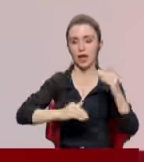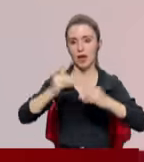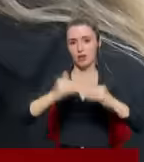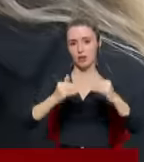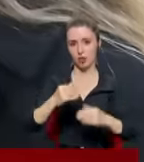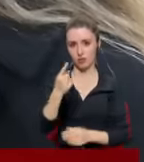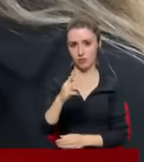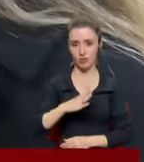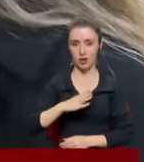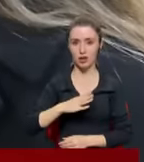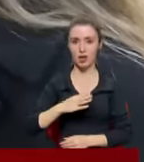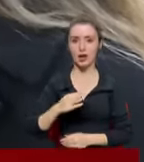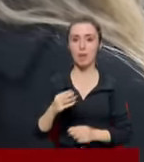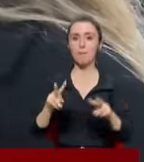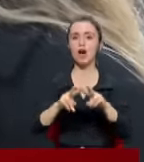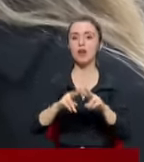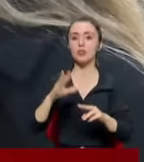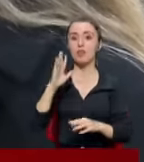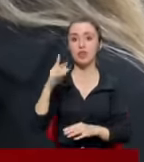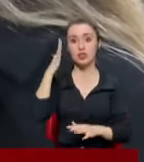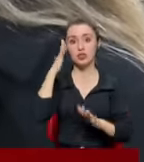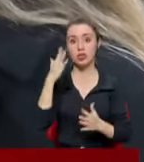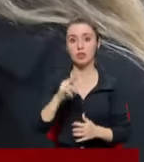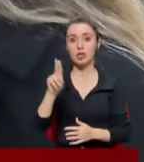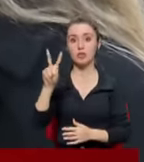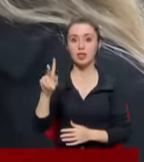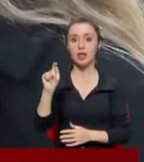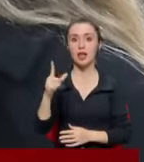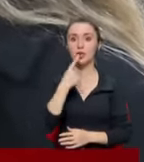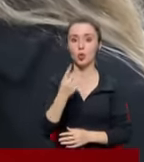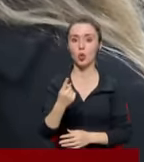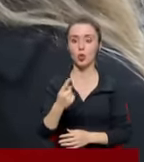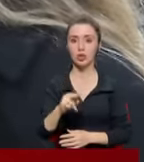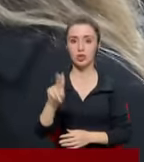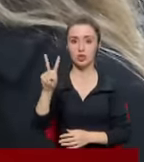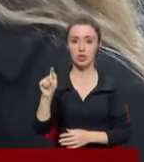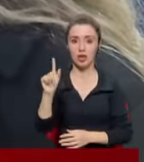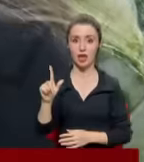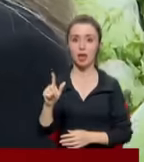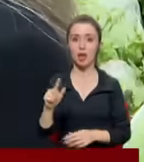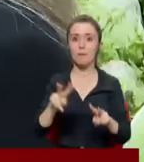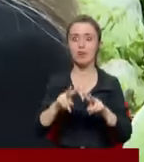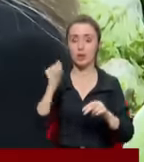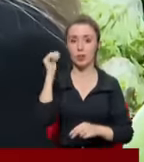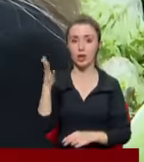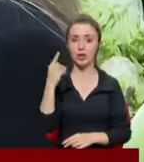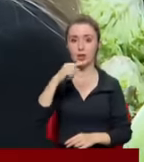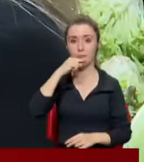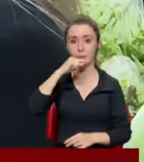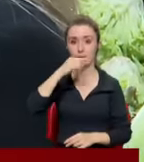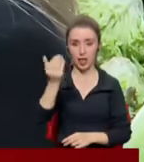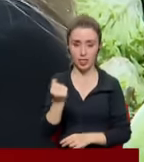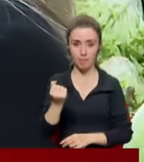ilgilendiriyor yeşil mercim çok şaşırdım Fiat kadar 72 milyon dedim 72 liraya mercimek mi geçen hafta zeytin